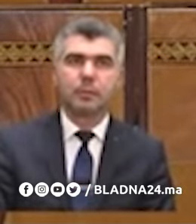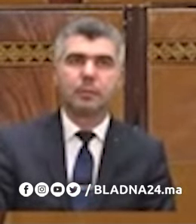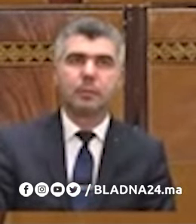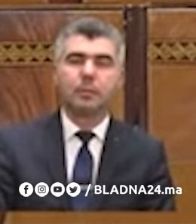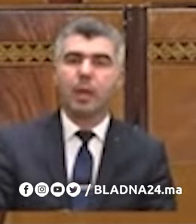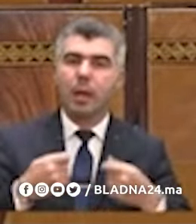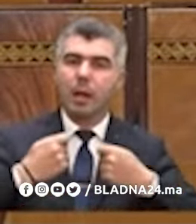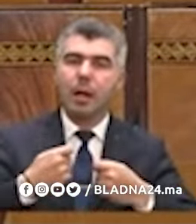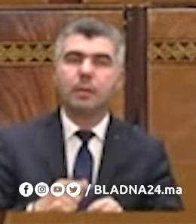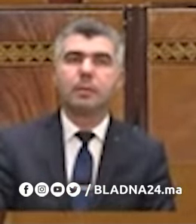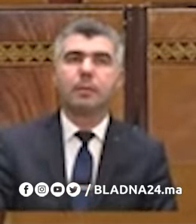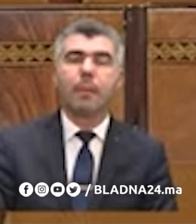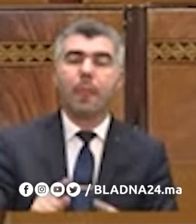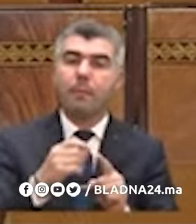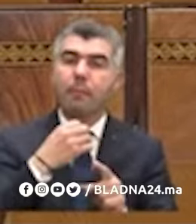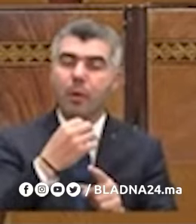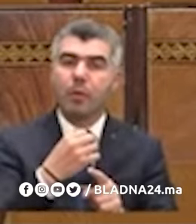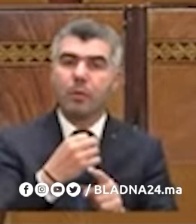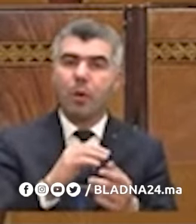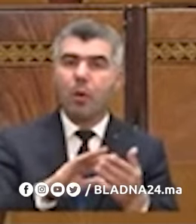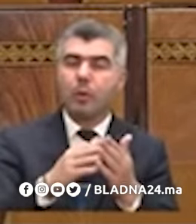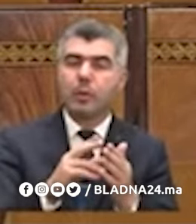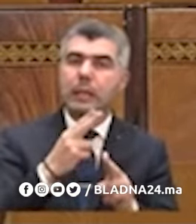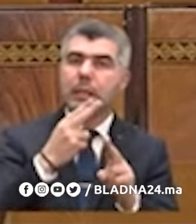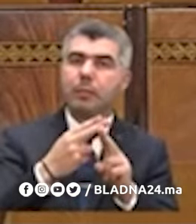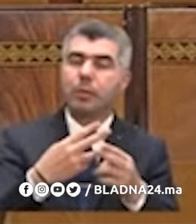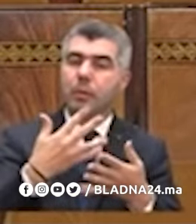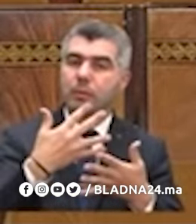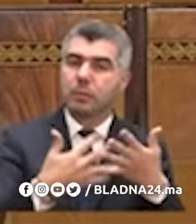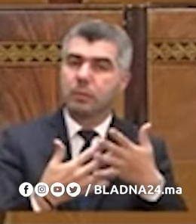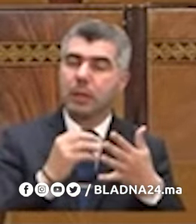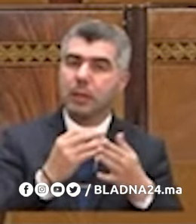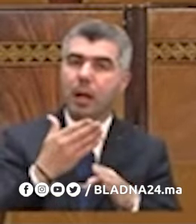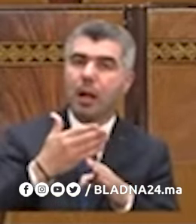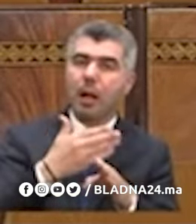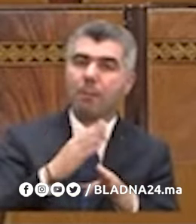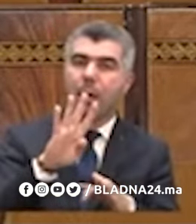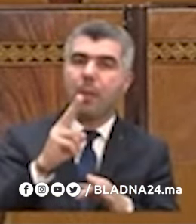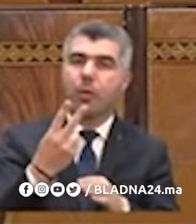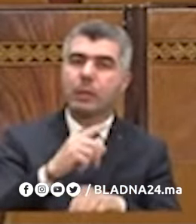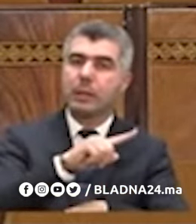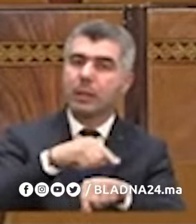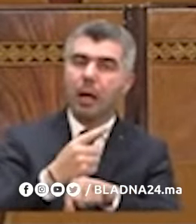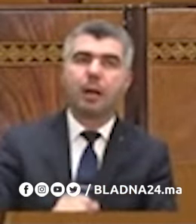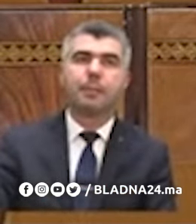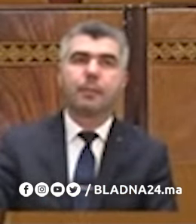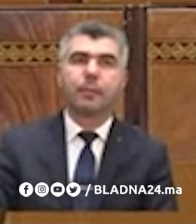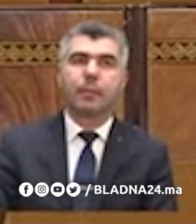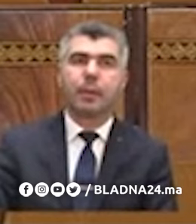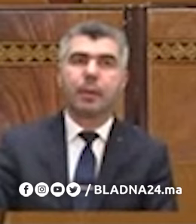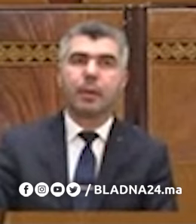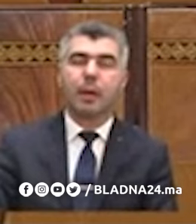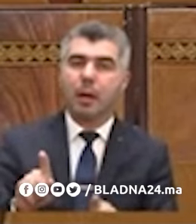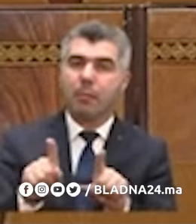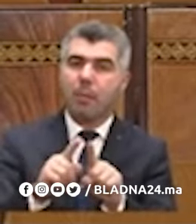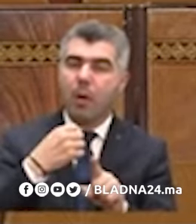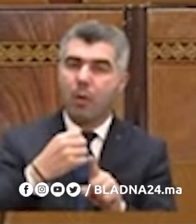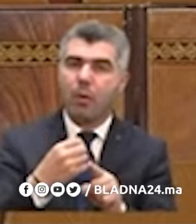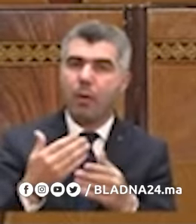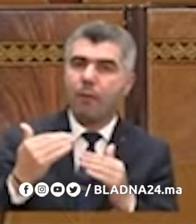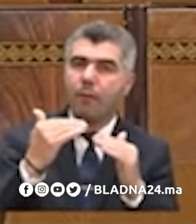السيد الرئيس، جرات العاده كنعطيوكم الاسماء الاسم ديال المتدخل قبل ب 24 ساعه. اتفقنا انا والاخوان